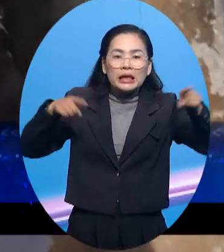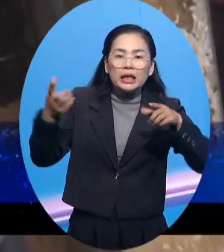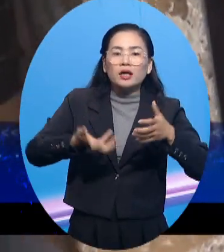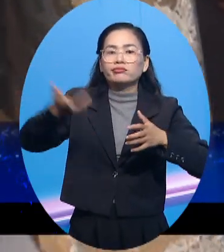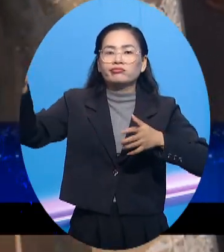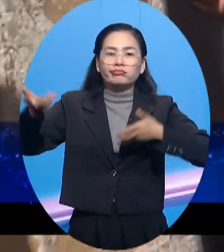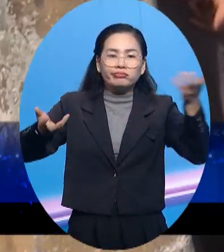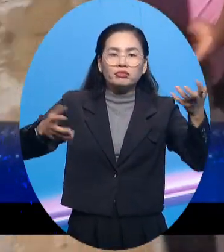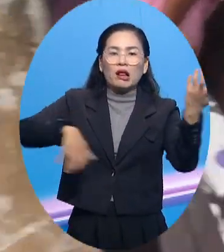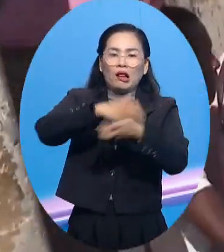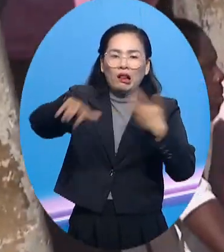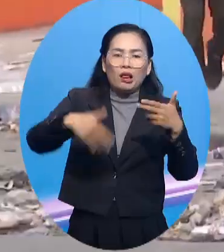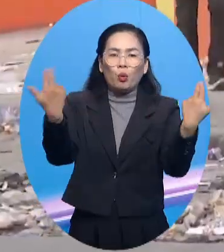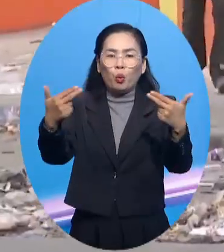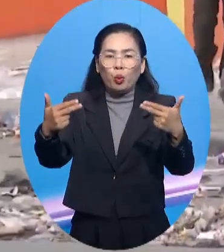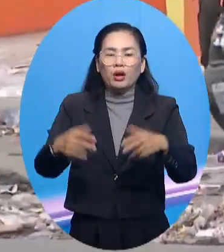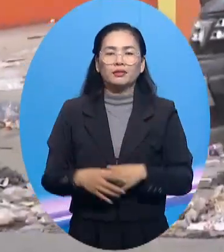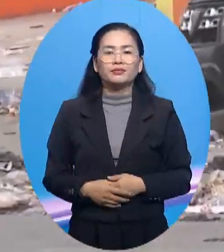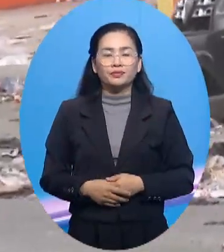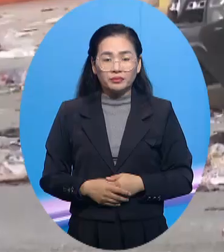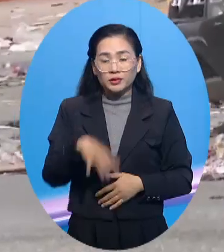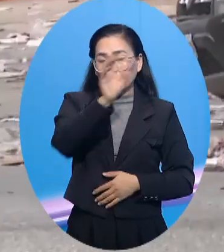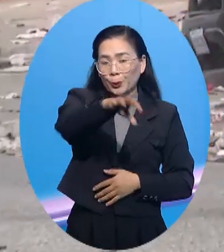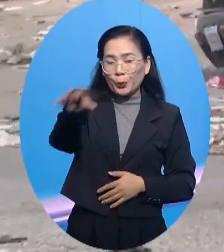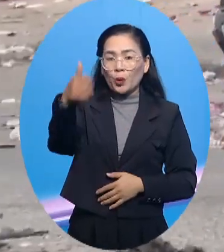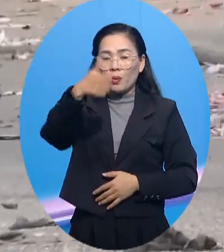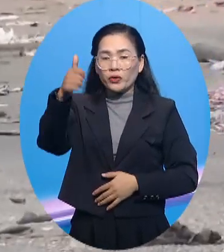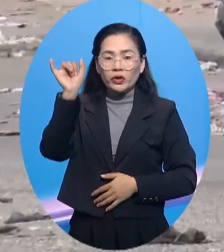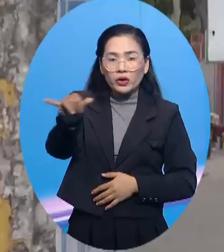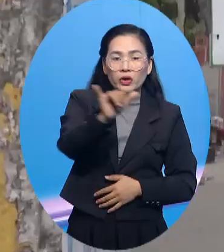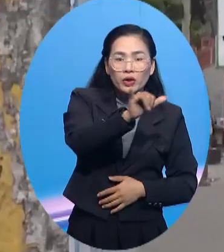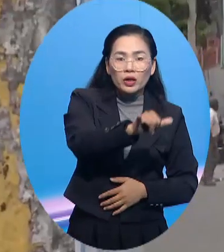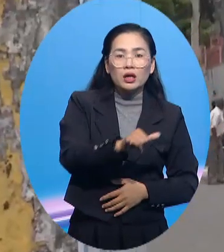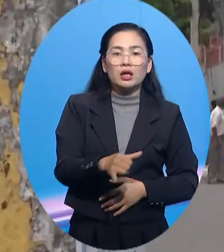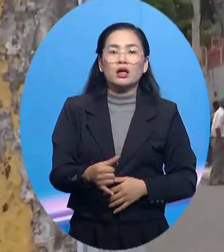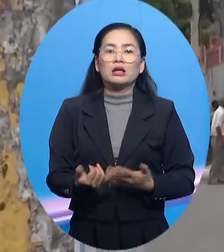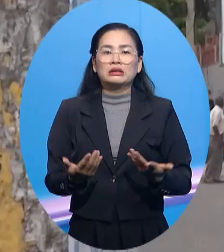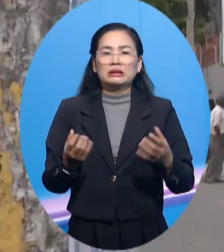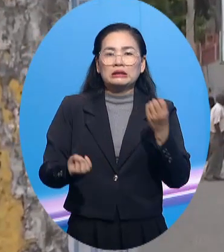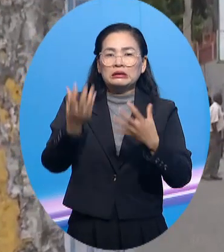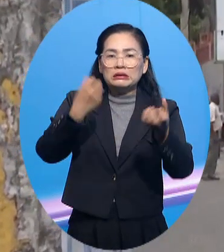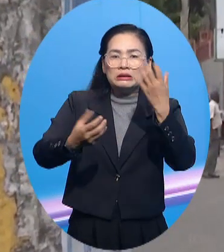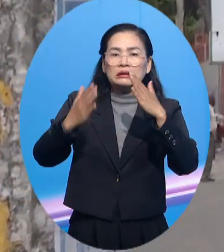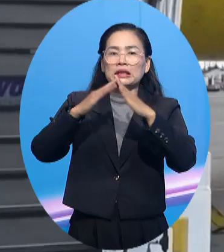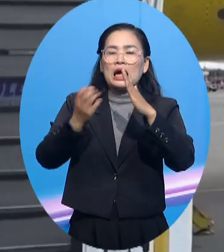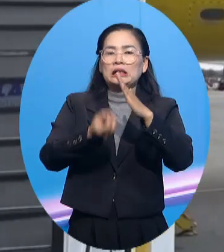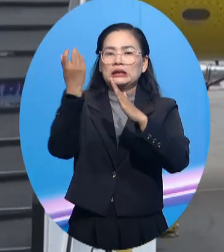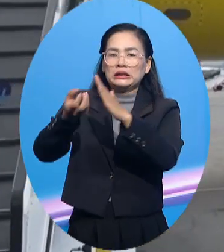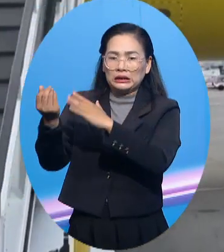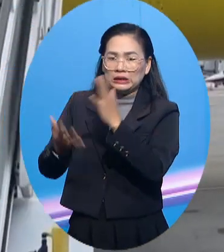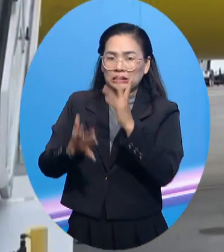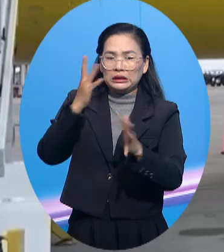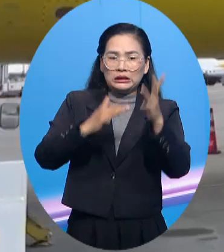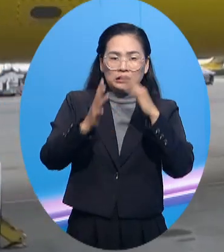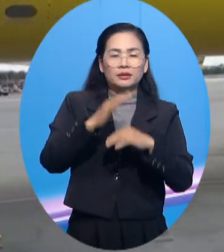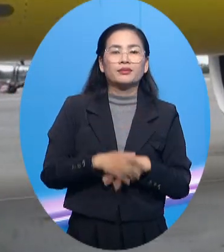vực nơi xảy ra các vụ nổ súng. Còn tại các khu dân cư thượng lưu, nhiều ngôi nhà đã bị đốt cháy. Ngoài ra, theo báo cáo của Đại sứ